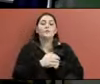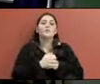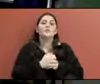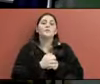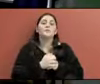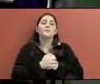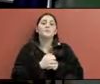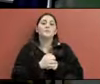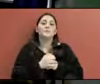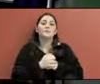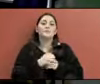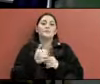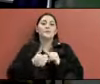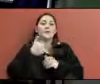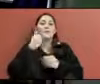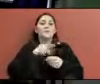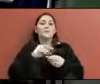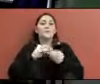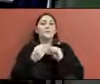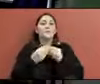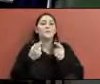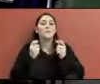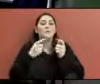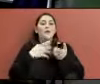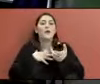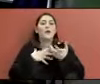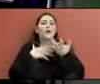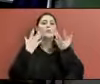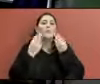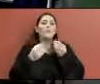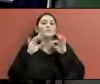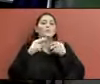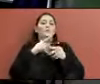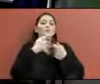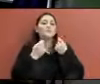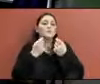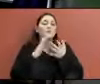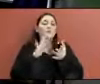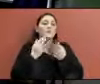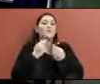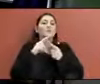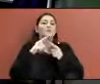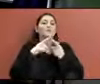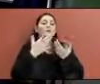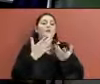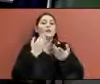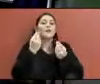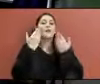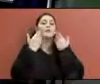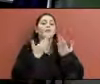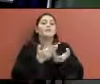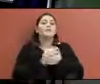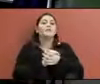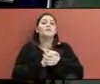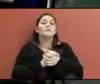başkanın derdini dert ettiği için teşekkür ediyorum ve iyi yayınlar diliyorum demiş. Hüseyin Yılmaz,